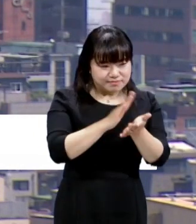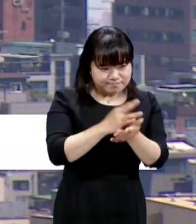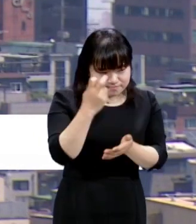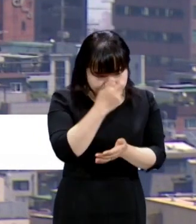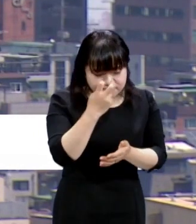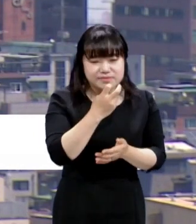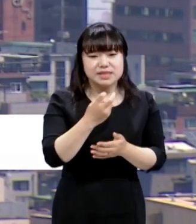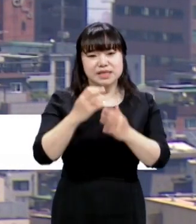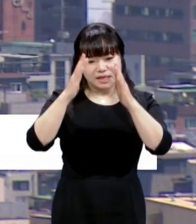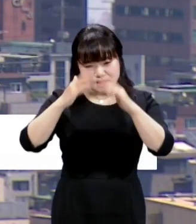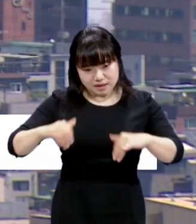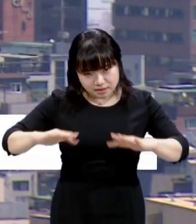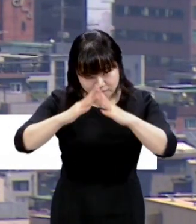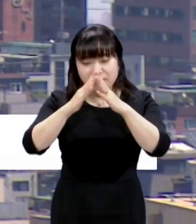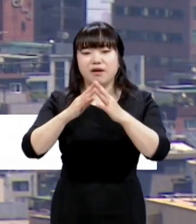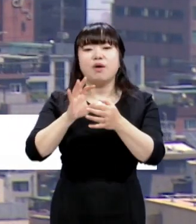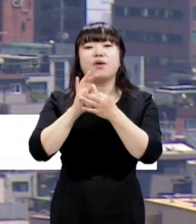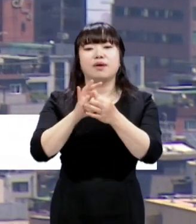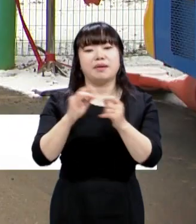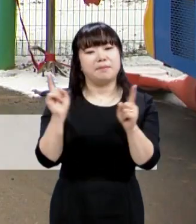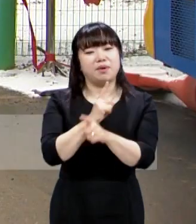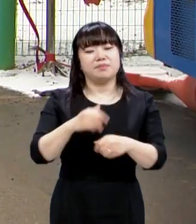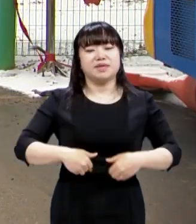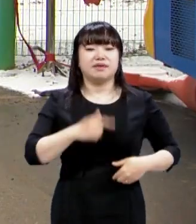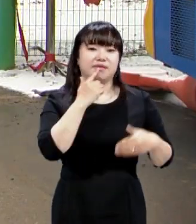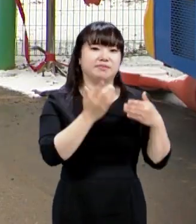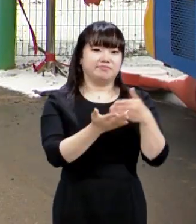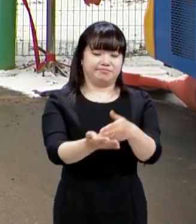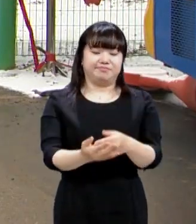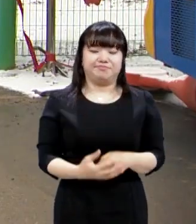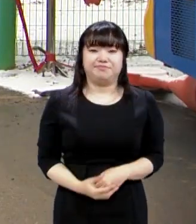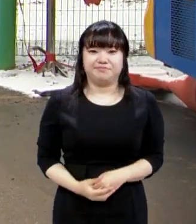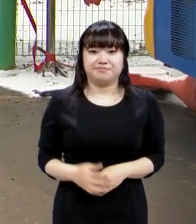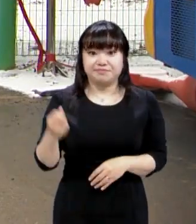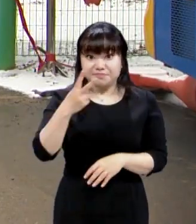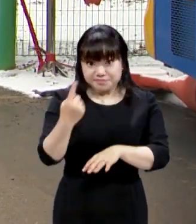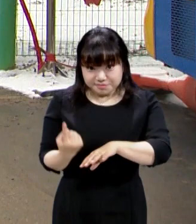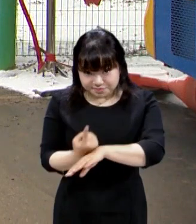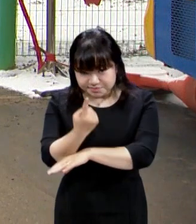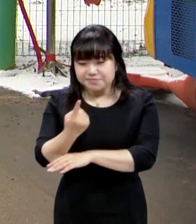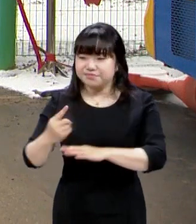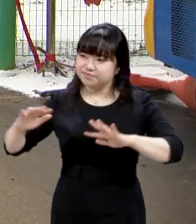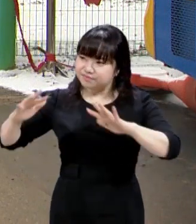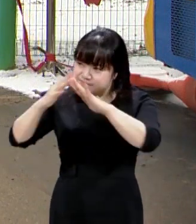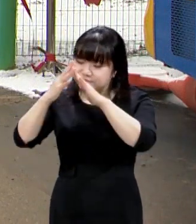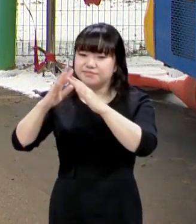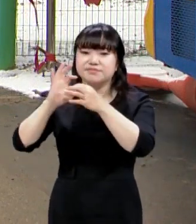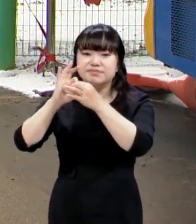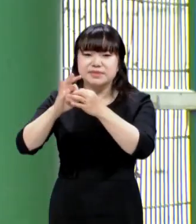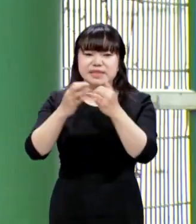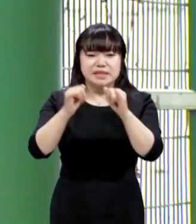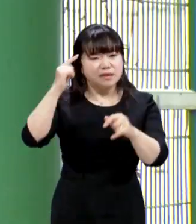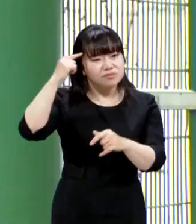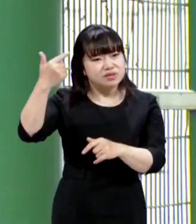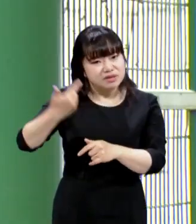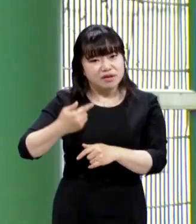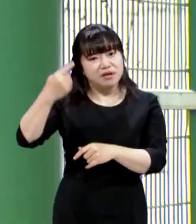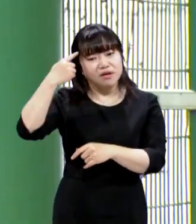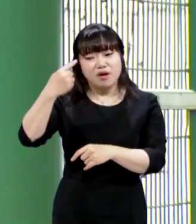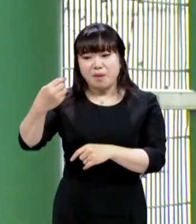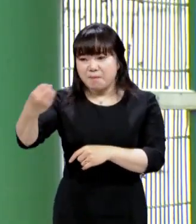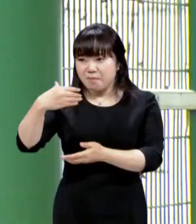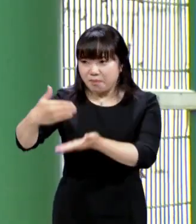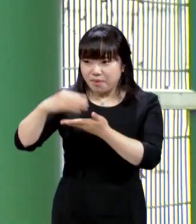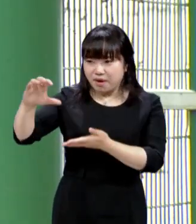재개발 재건축 사업 진행을 강조했습니다 이밖에 개발계획에 주민 의견이 반영되지 않았다는 지적을 받고